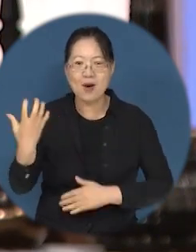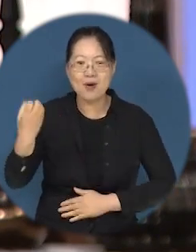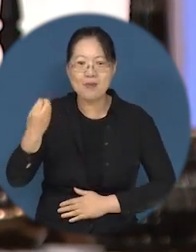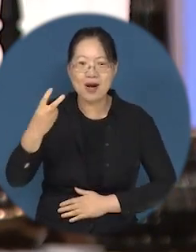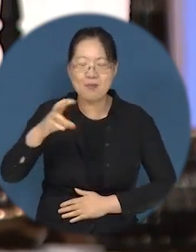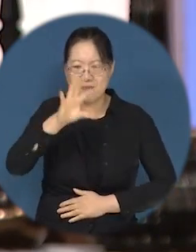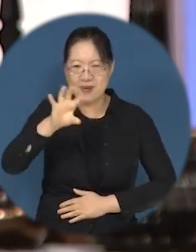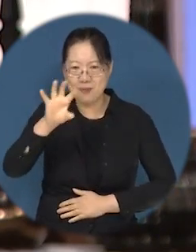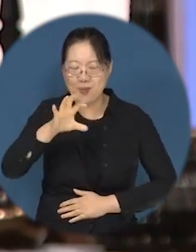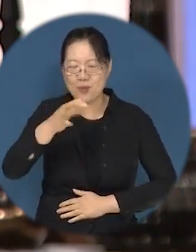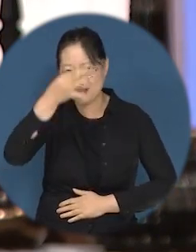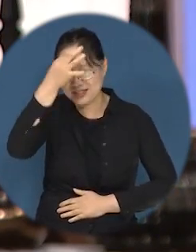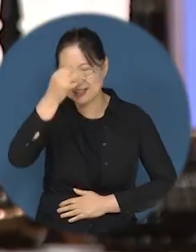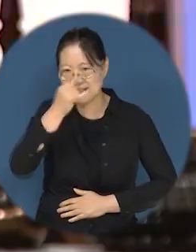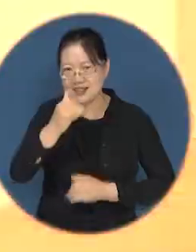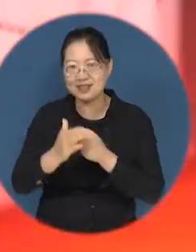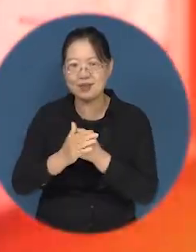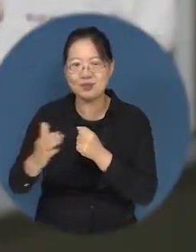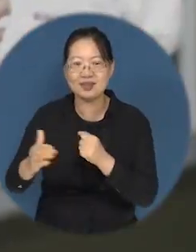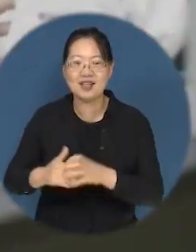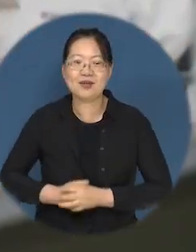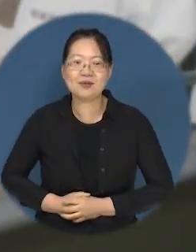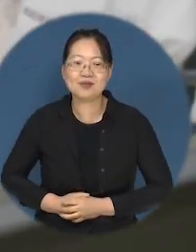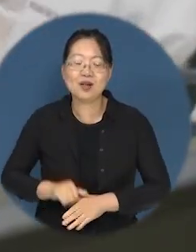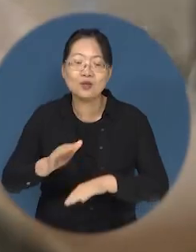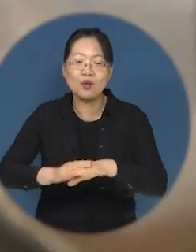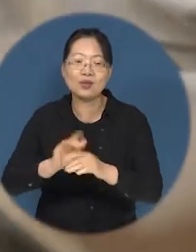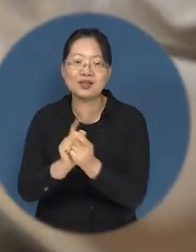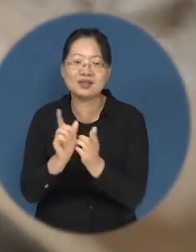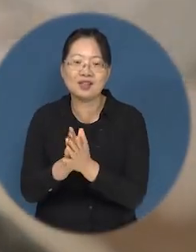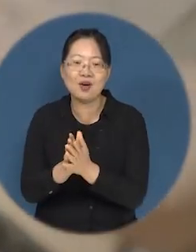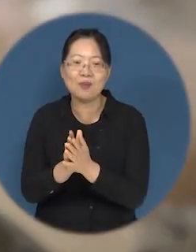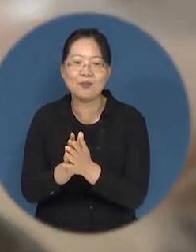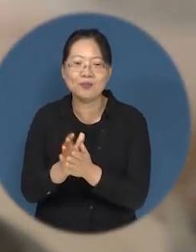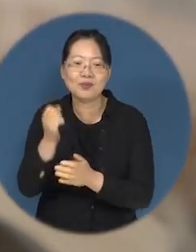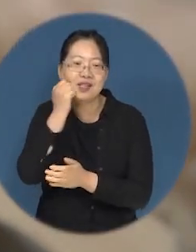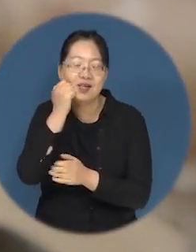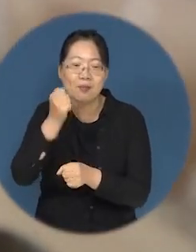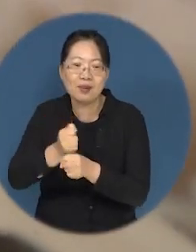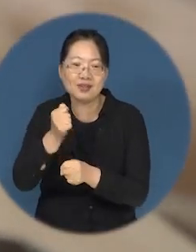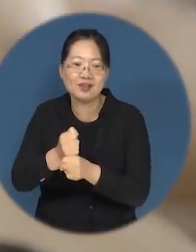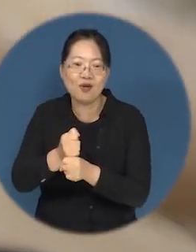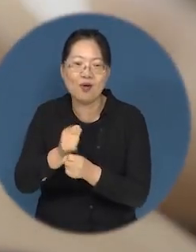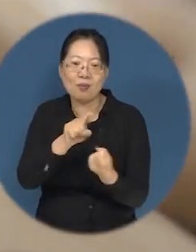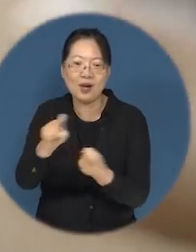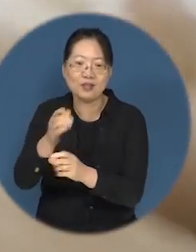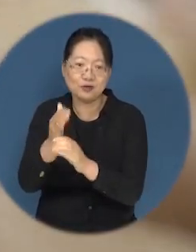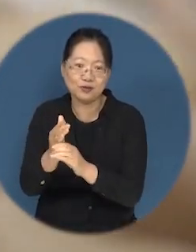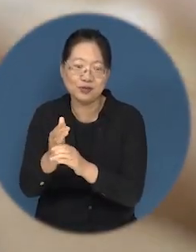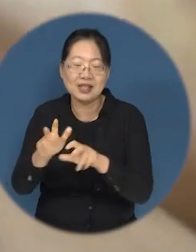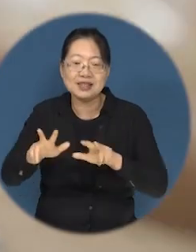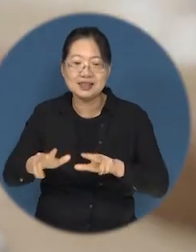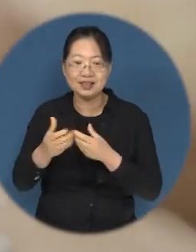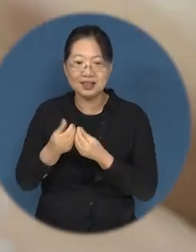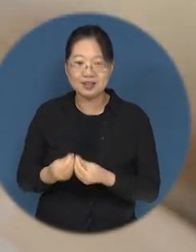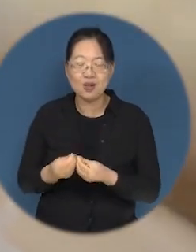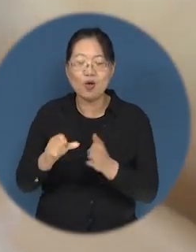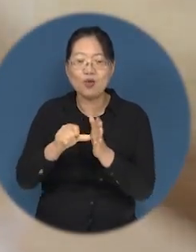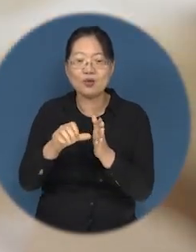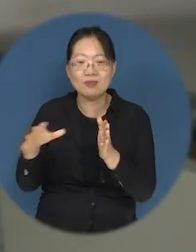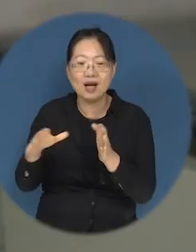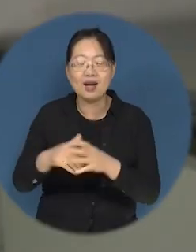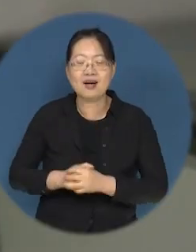반복적인 일을 잘하기 때문에 수제 비스켓을 갖다 저희가 해서 납품을 갖다 하고 있는데 예. 예를 들어서 지금 유명한